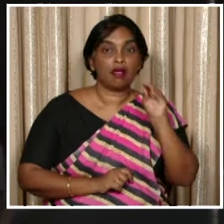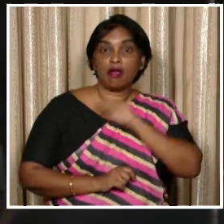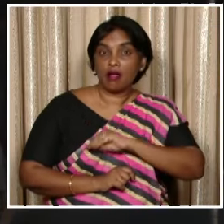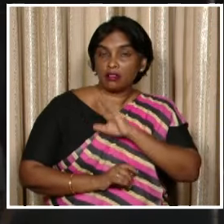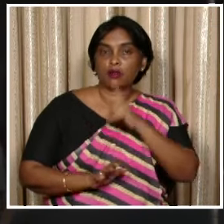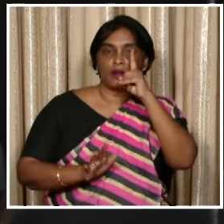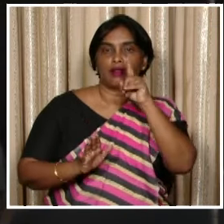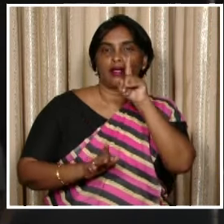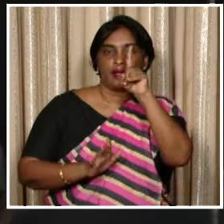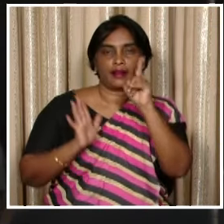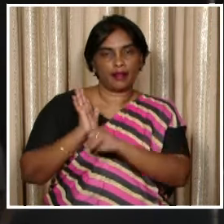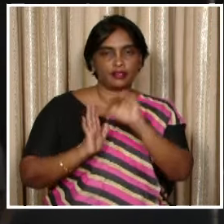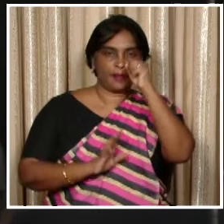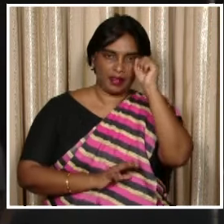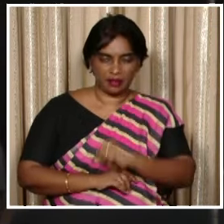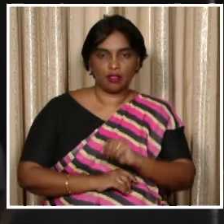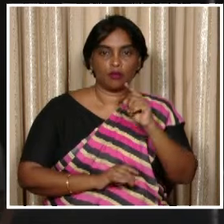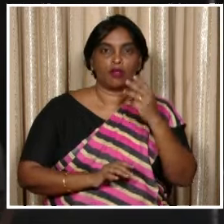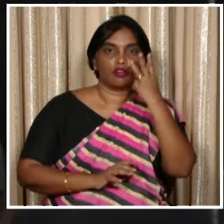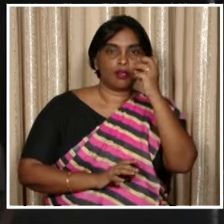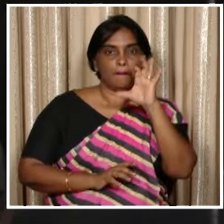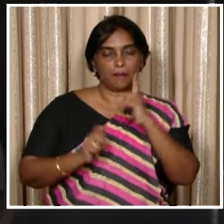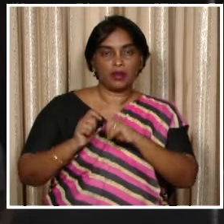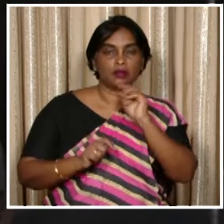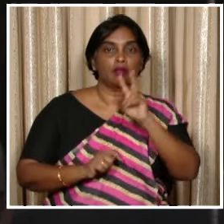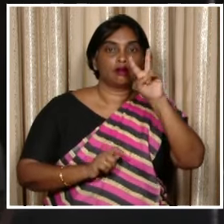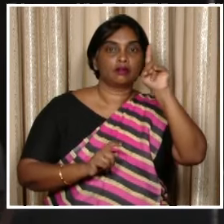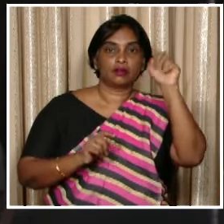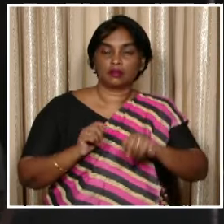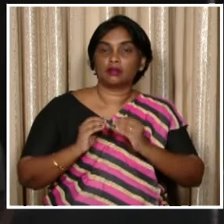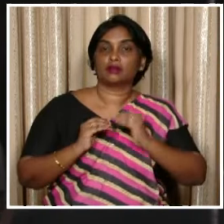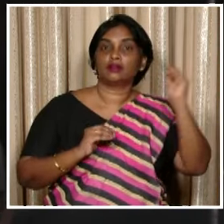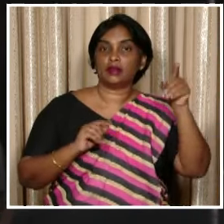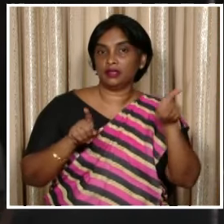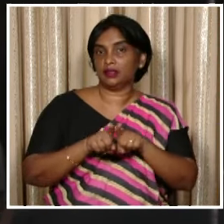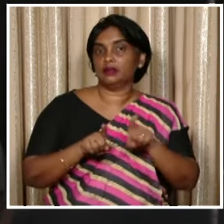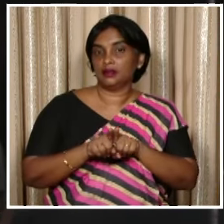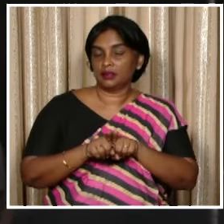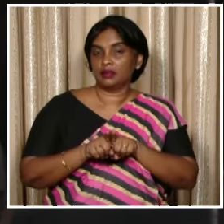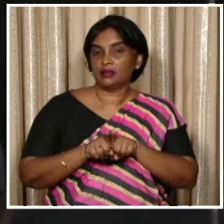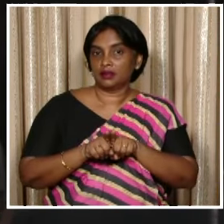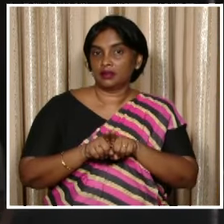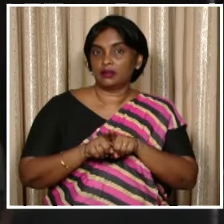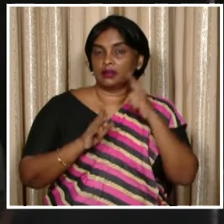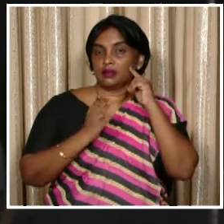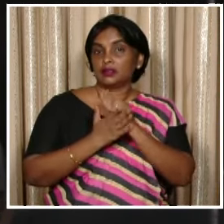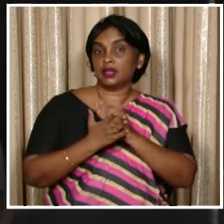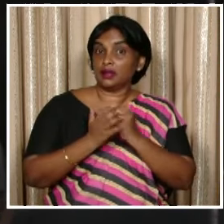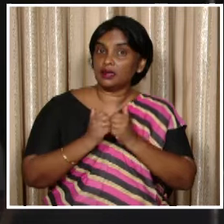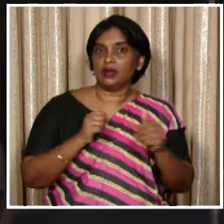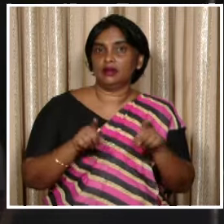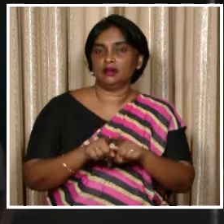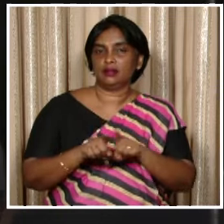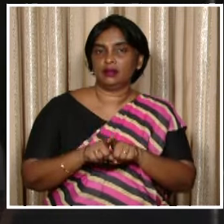තියෙන 150,000යි ඇත්තටම රුපියල් 3,500 ඉඳලා රුපියල් 21,000ට බද්ධ වැඩි වෙනවා. ගරු මන්ත්‍රීතුමා, ඔබතුමයි කාලය අවසන්. කාලය අවසන්. ඒ නිසා මම